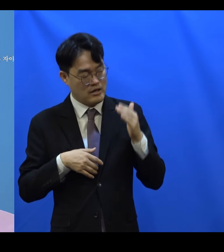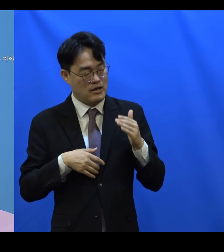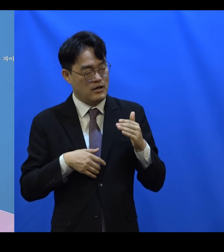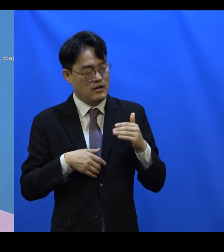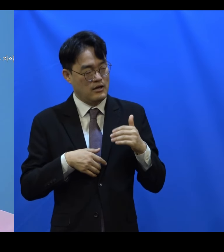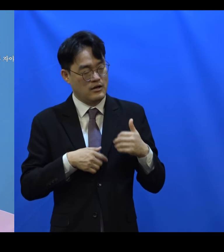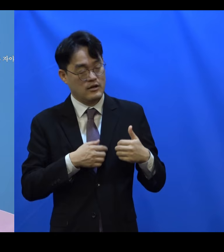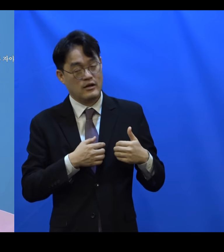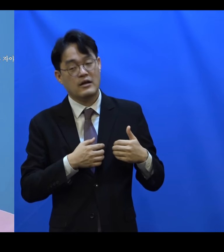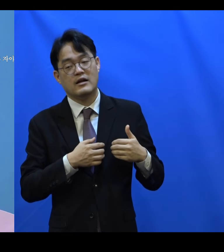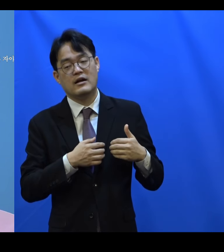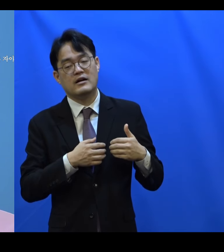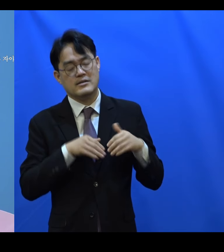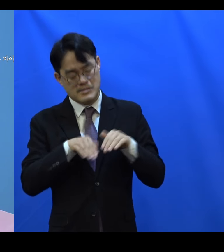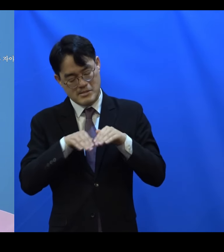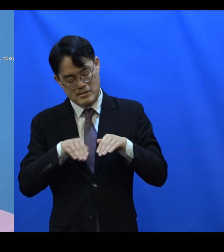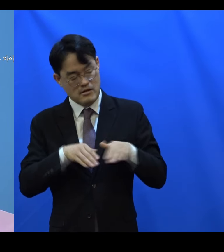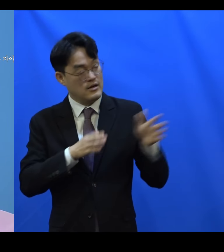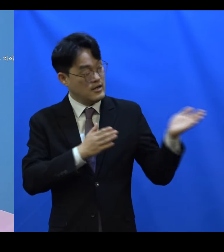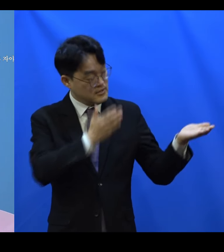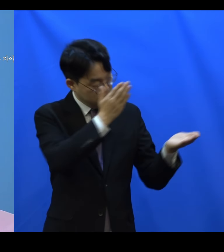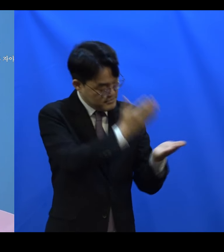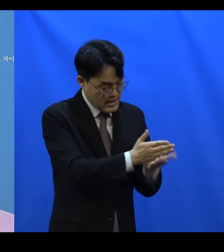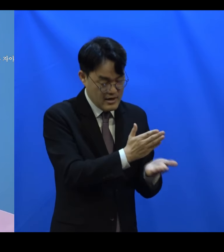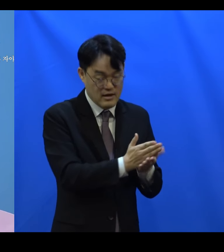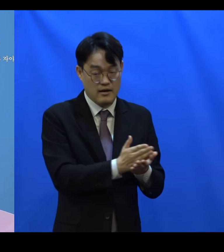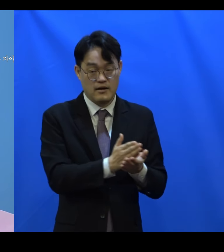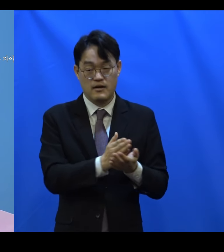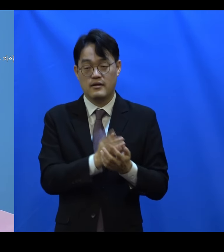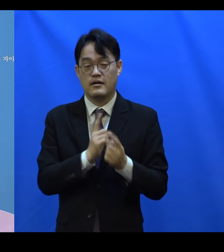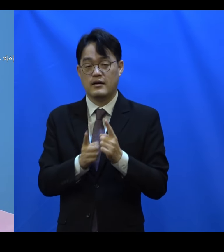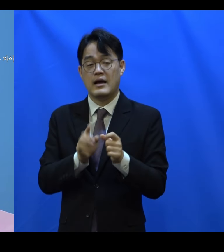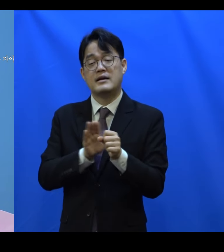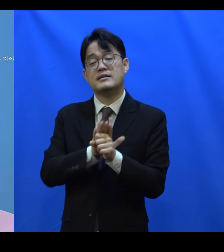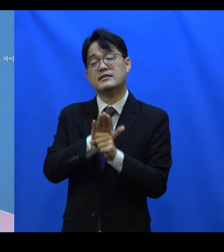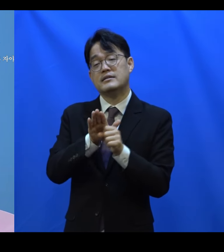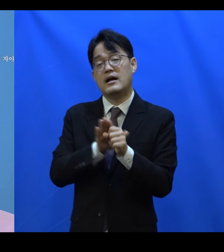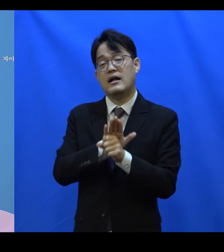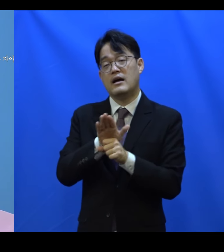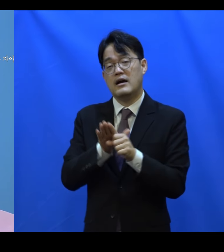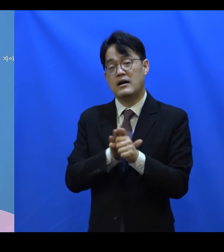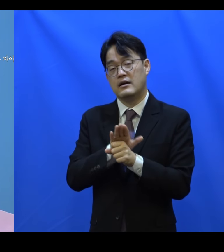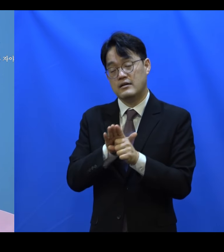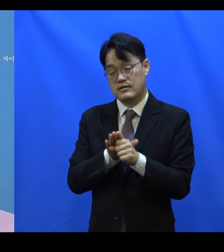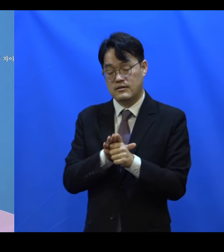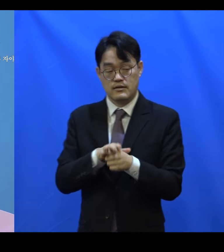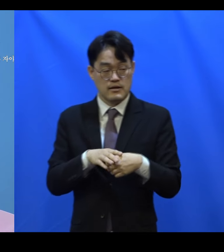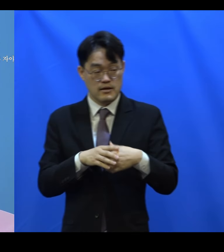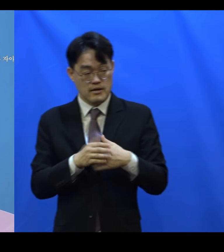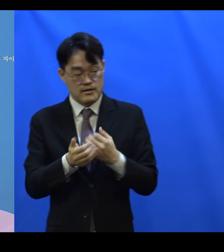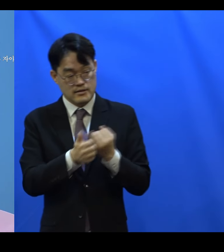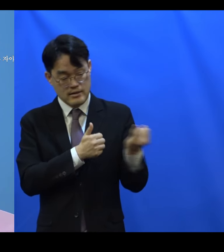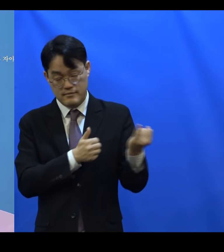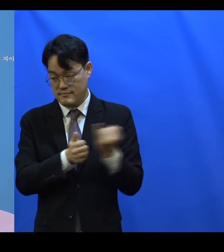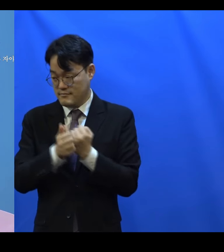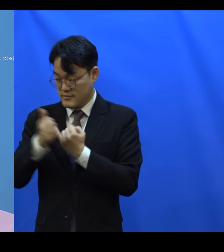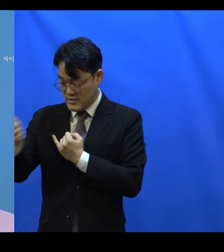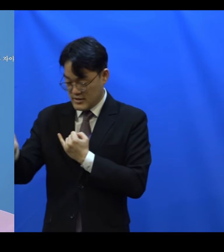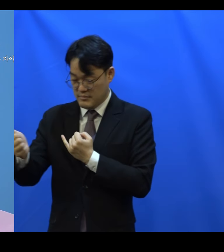필요합니다. 사랑은 속도가 중요합니다. 상대의 속도를 맞추어 줘야